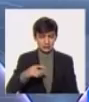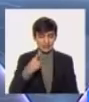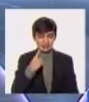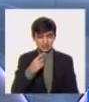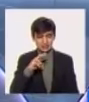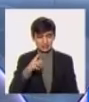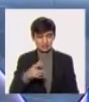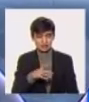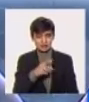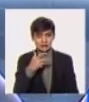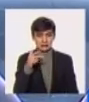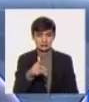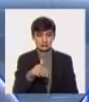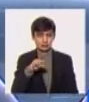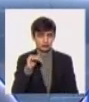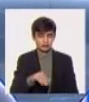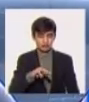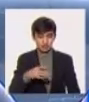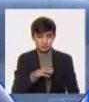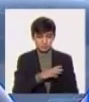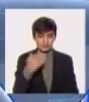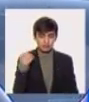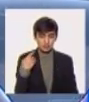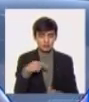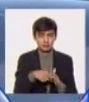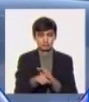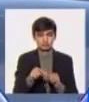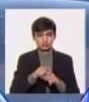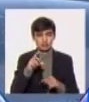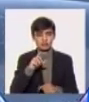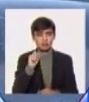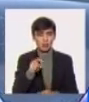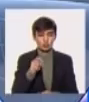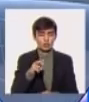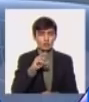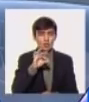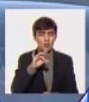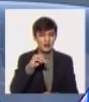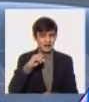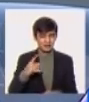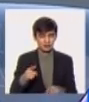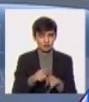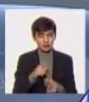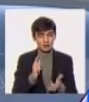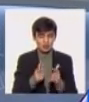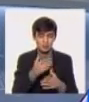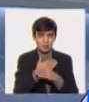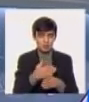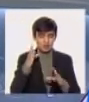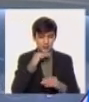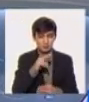прежде не превышала и 3 тысяч. Вот уж поистине золотой корень. Действительно ли он способен защитить